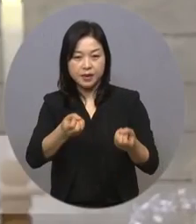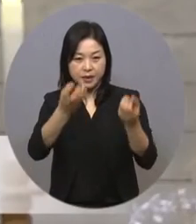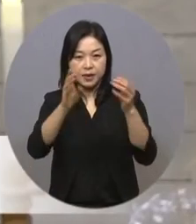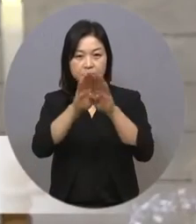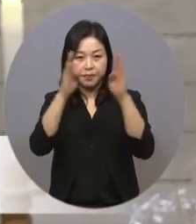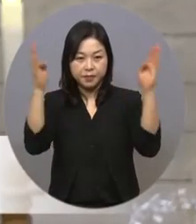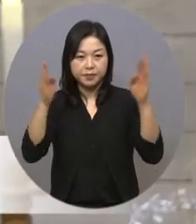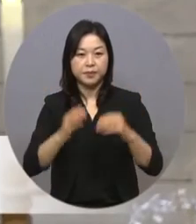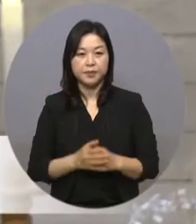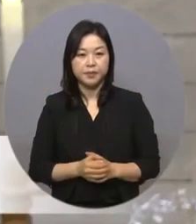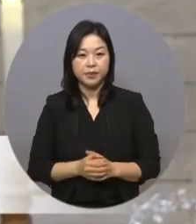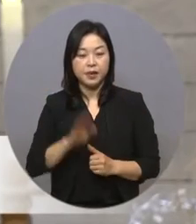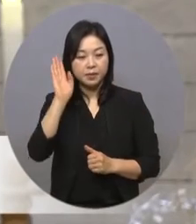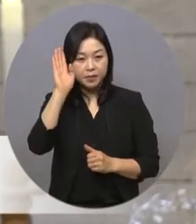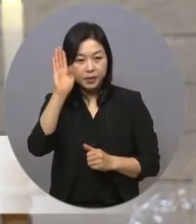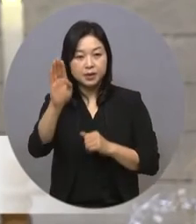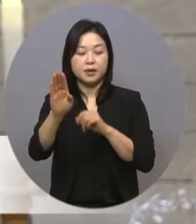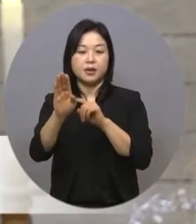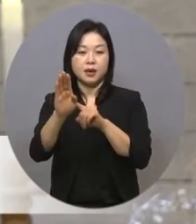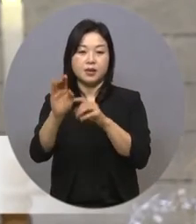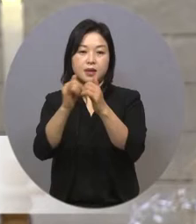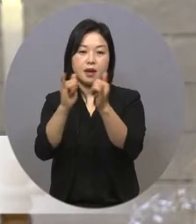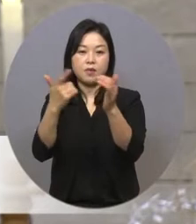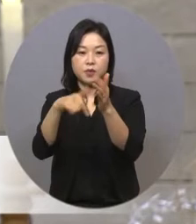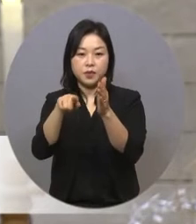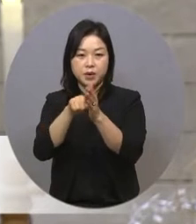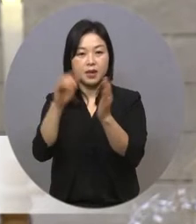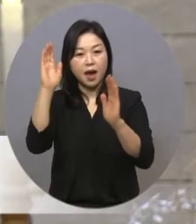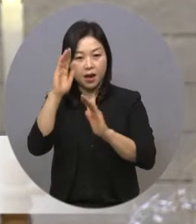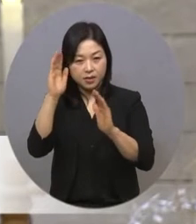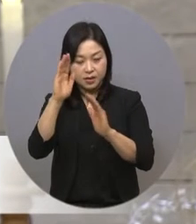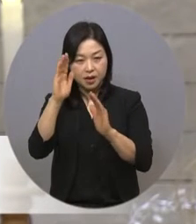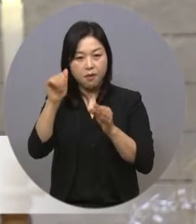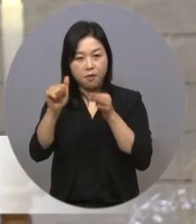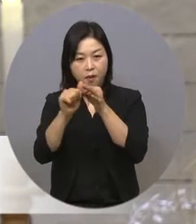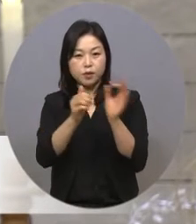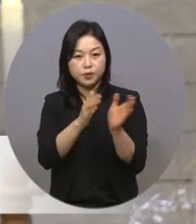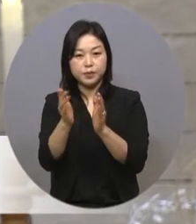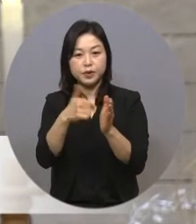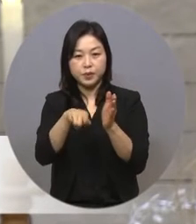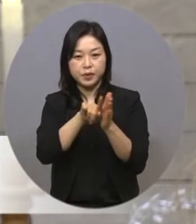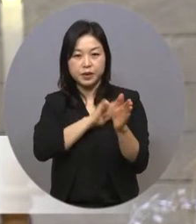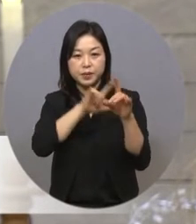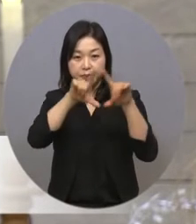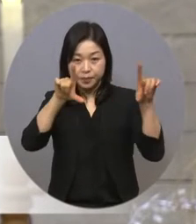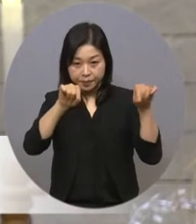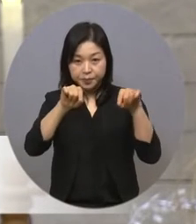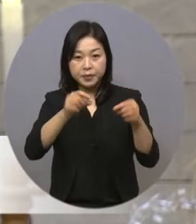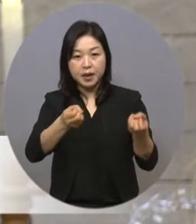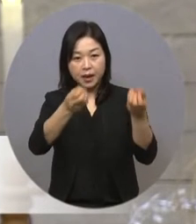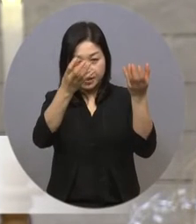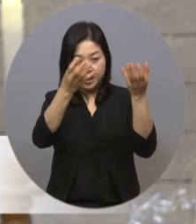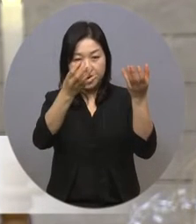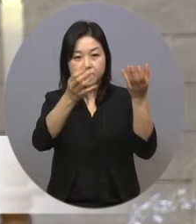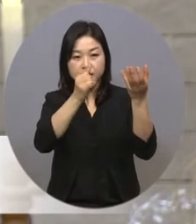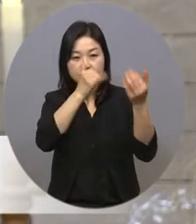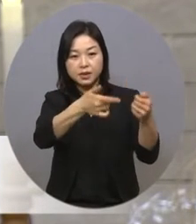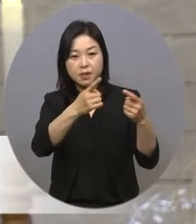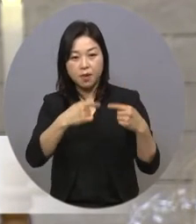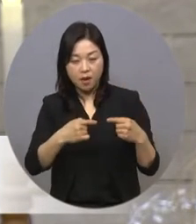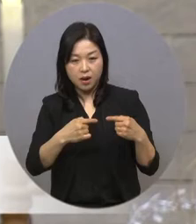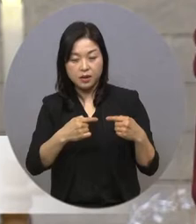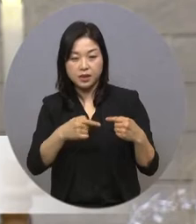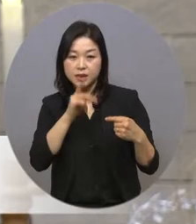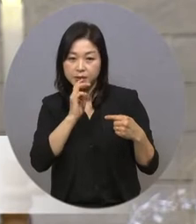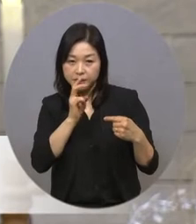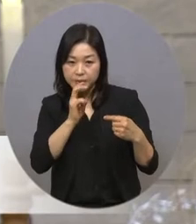열렸습니다. 미래 세대 장학금 마련을 위한 타이틀로 행사가 진행되면서 참여하신 연주부자분들 굉장히